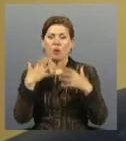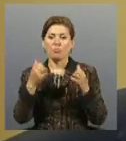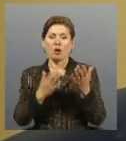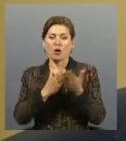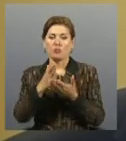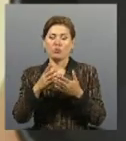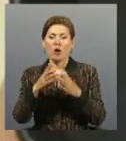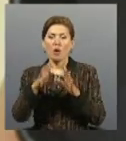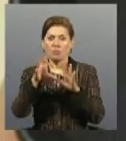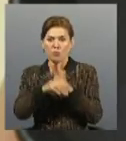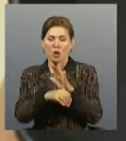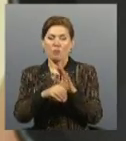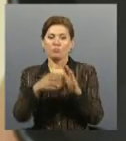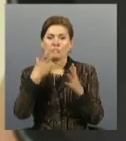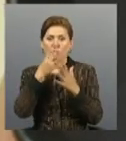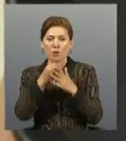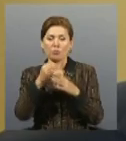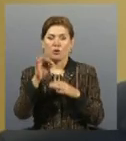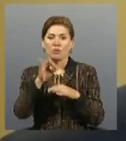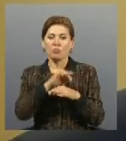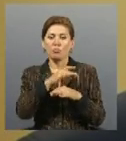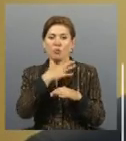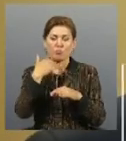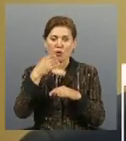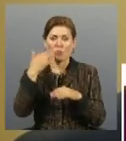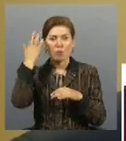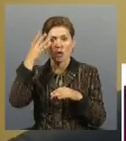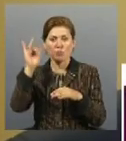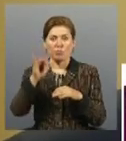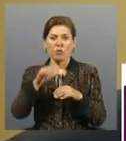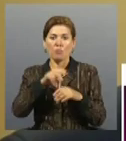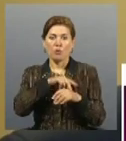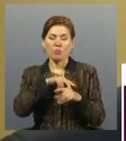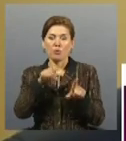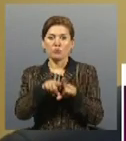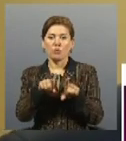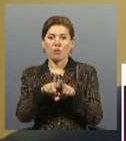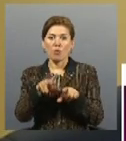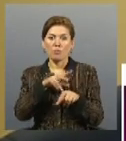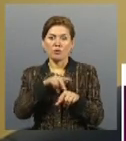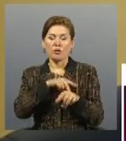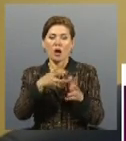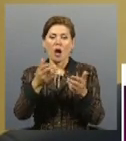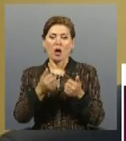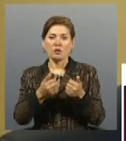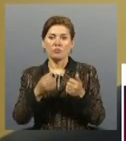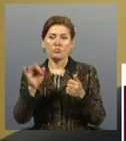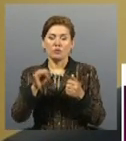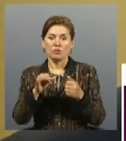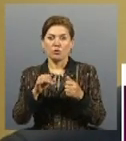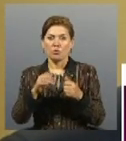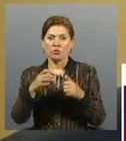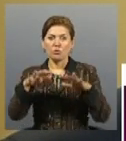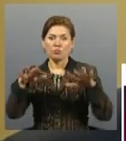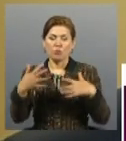саласына қосқан үлесі деп санаймын. Бірақ көбі былай деп ойлайды. Ардагер ондай медаль алса, шамам